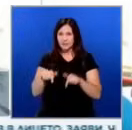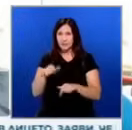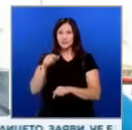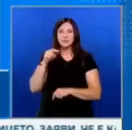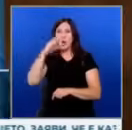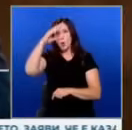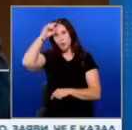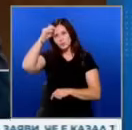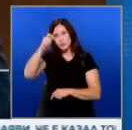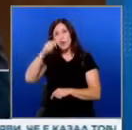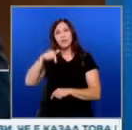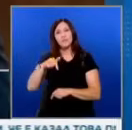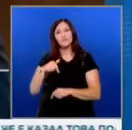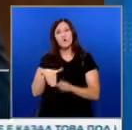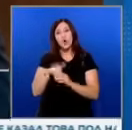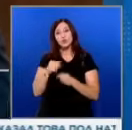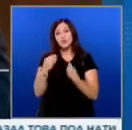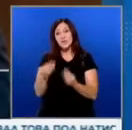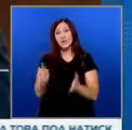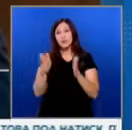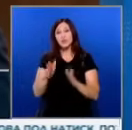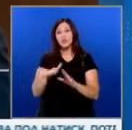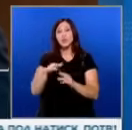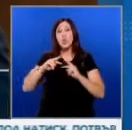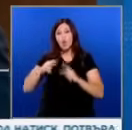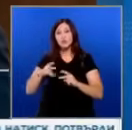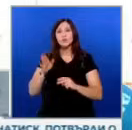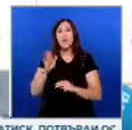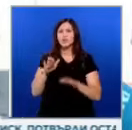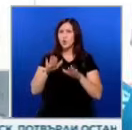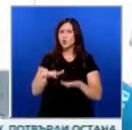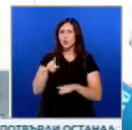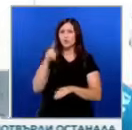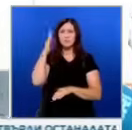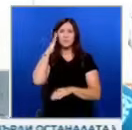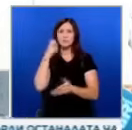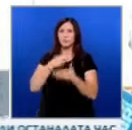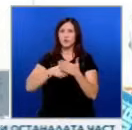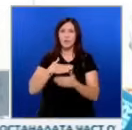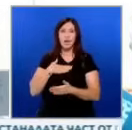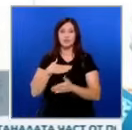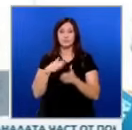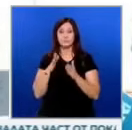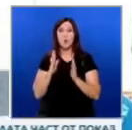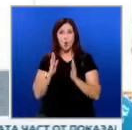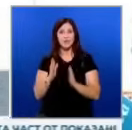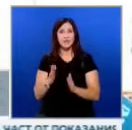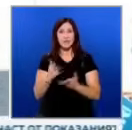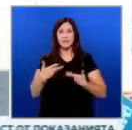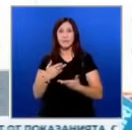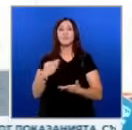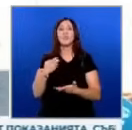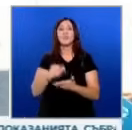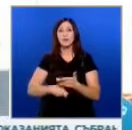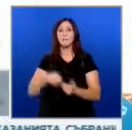на господин Главчев, отказа му да даде категоричен отговор дали ще остане този министър, потвърждава нашата констатация и ние потвърждаваме,